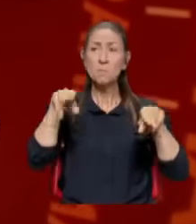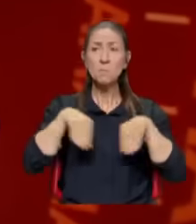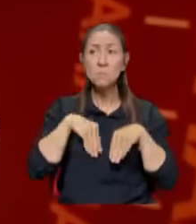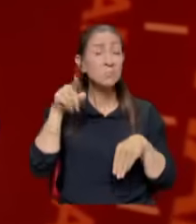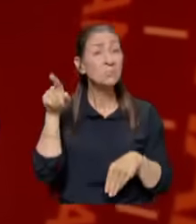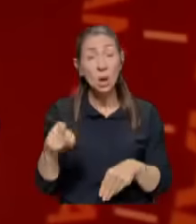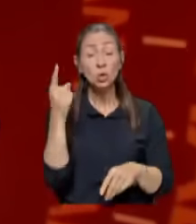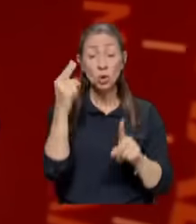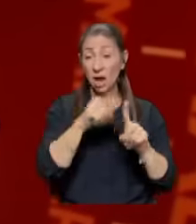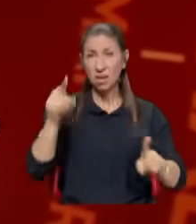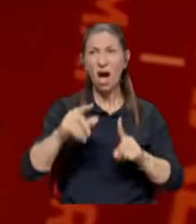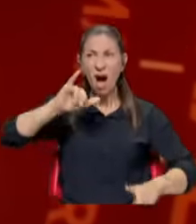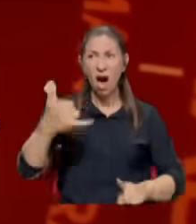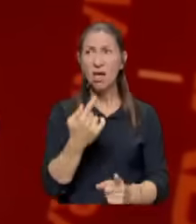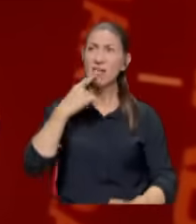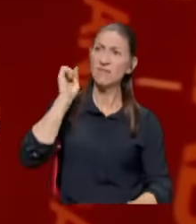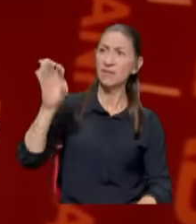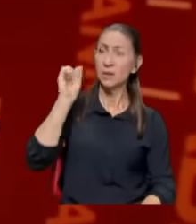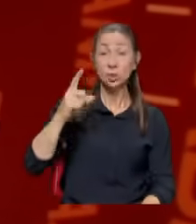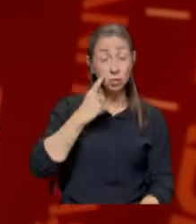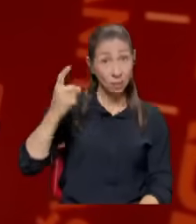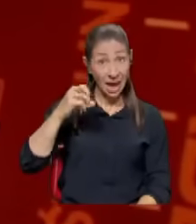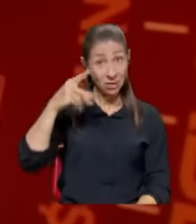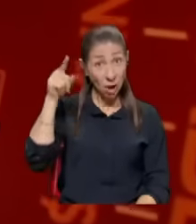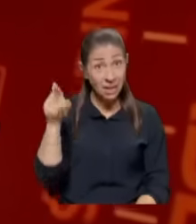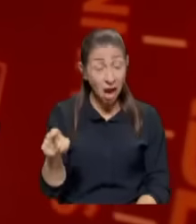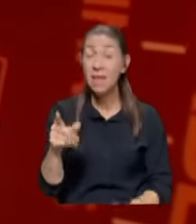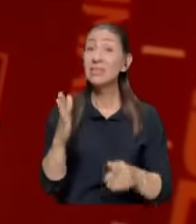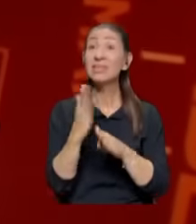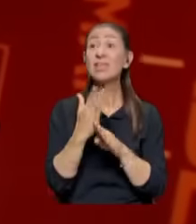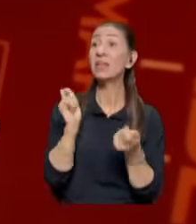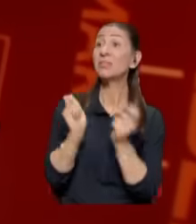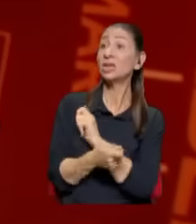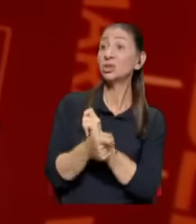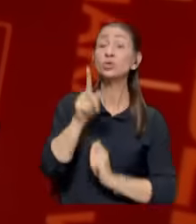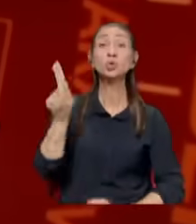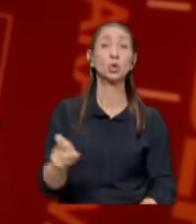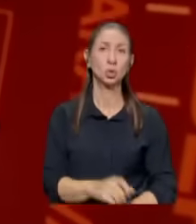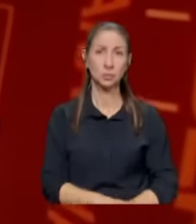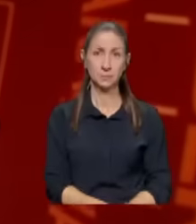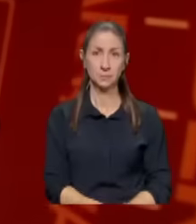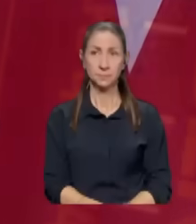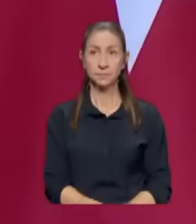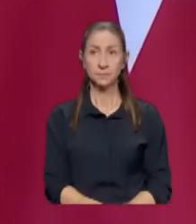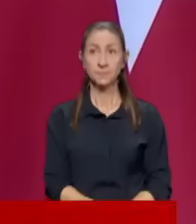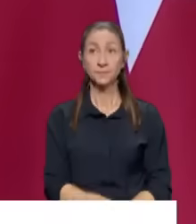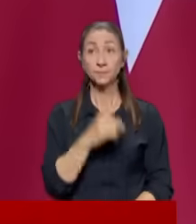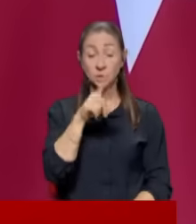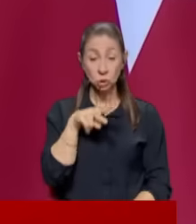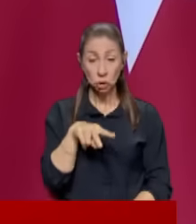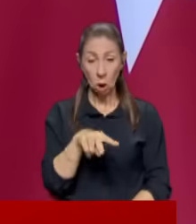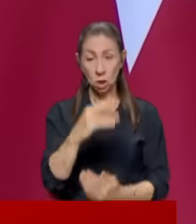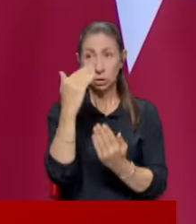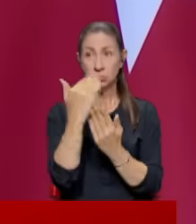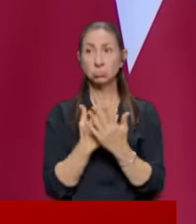nedeniyle düne kadar sert cümleler kuran Cumhurbaşkanı Erdoğan'a neyin değiştiğini sordu. Bir yol